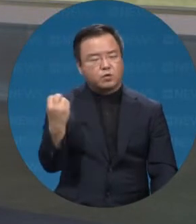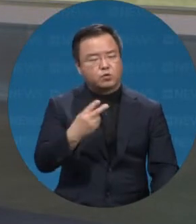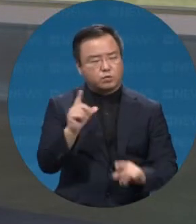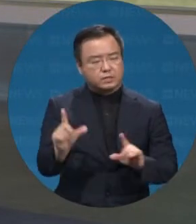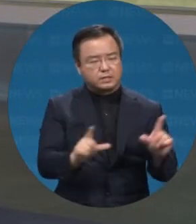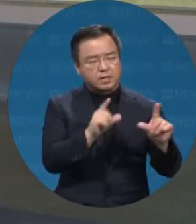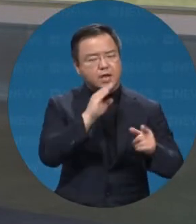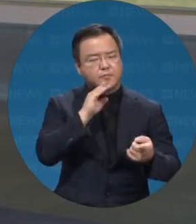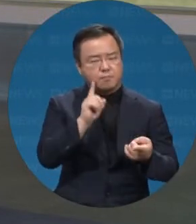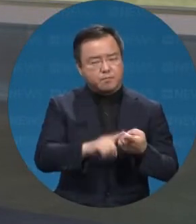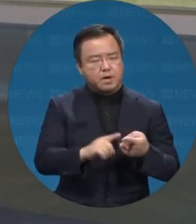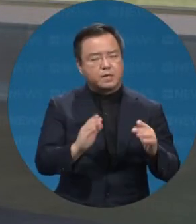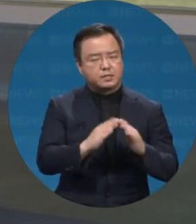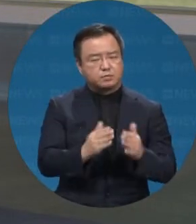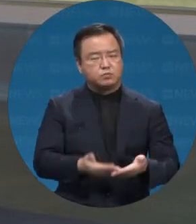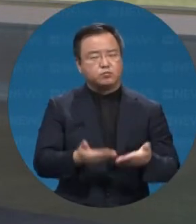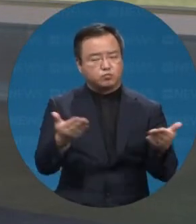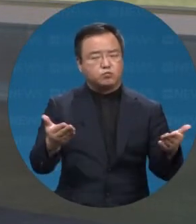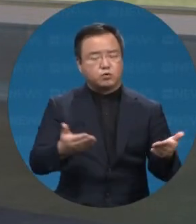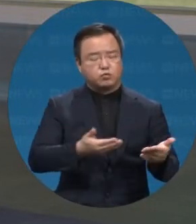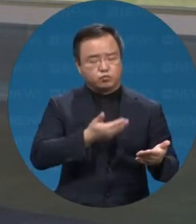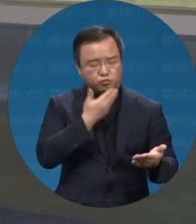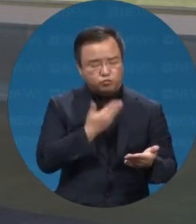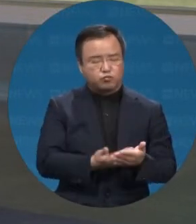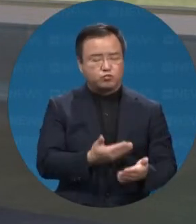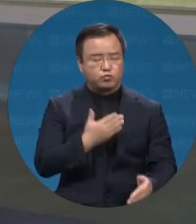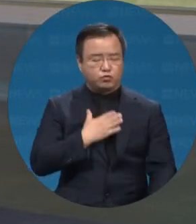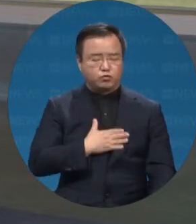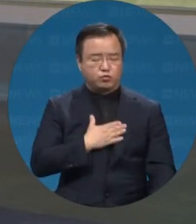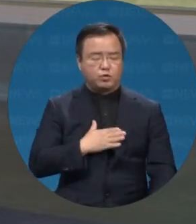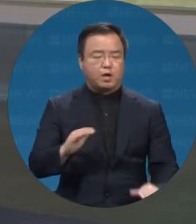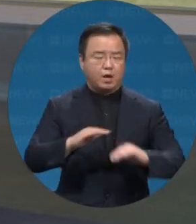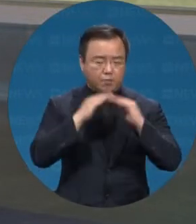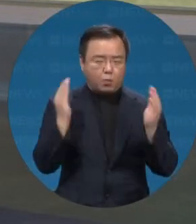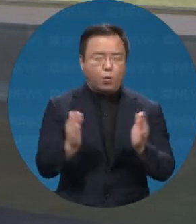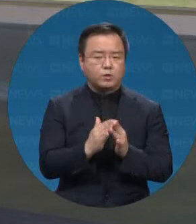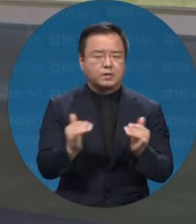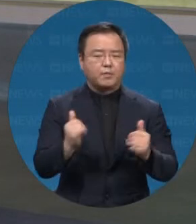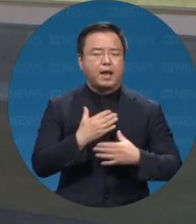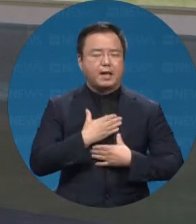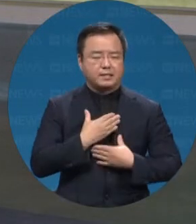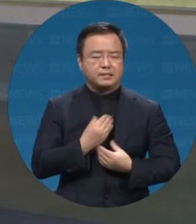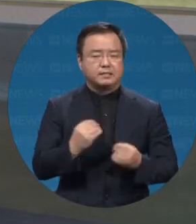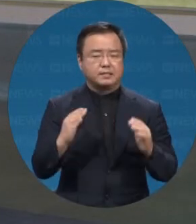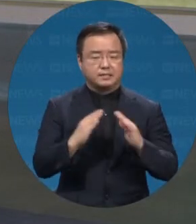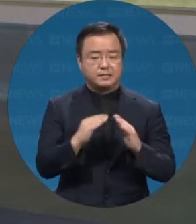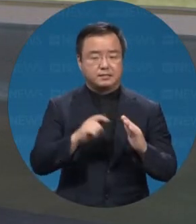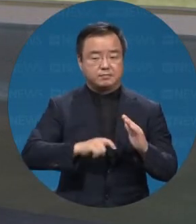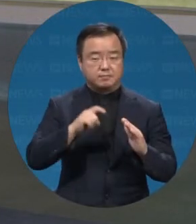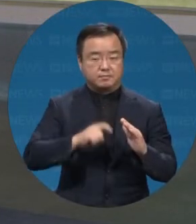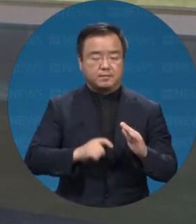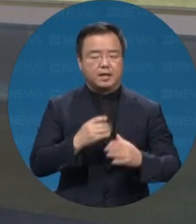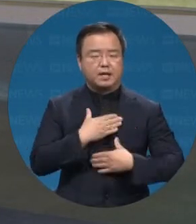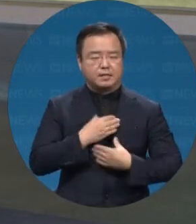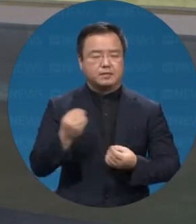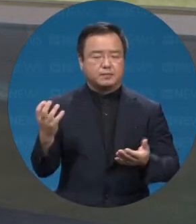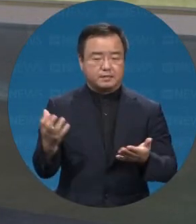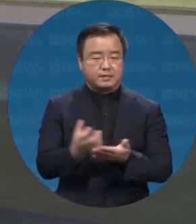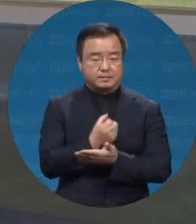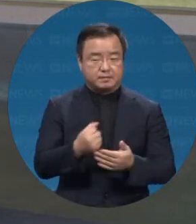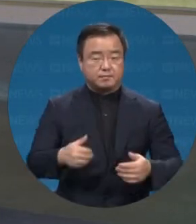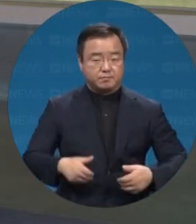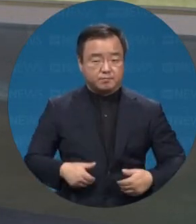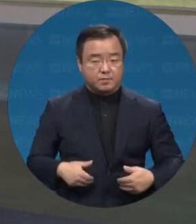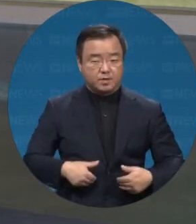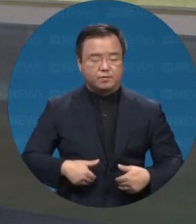살만한 주택을 보급하는 것도 굉장히 중요해 보입니다 모든 사람이 안전한 집에서 안전한 삶을 살 수 있어야겠습니다 내